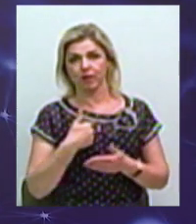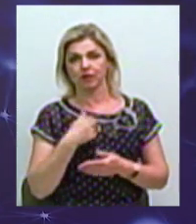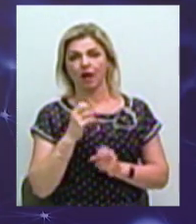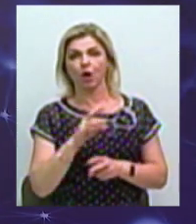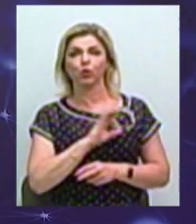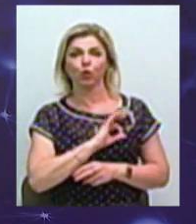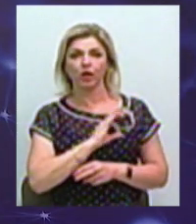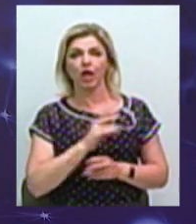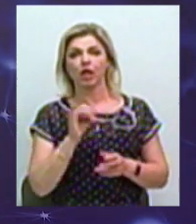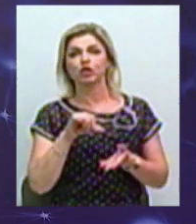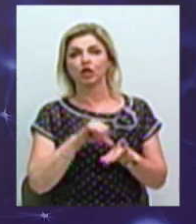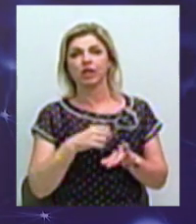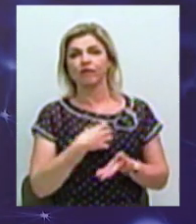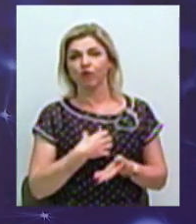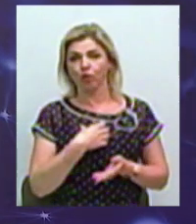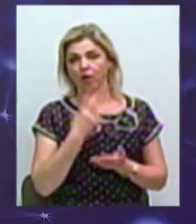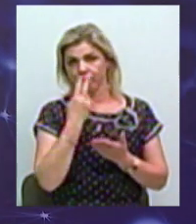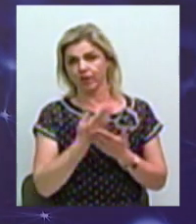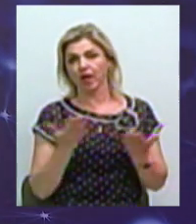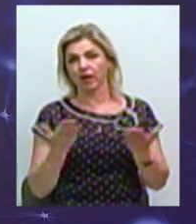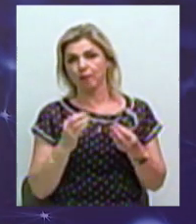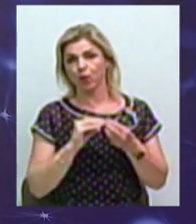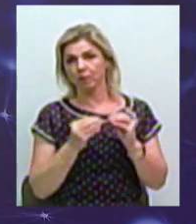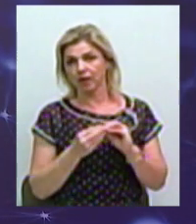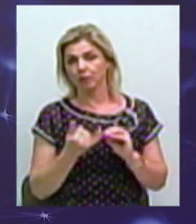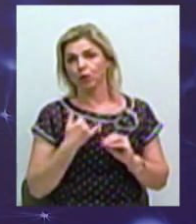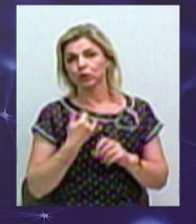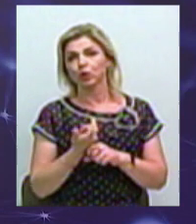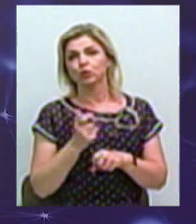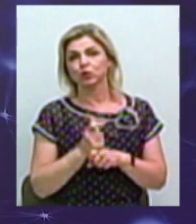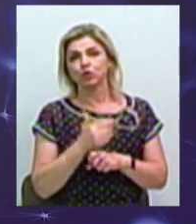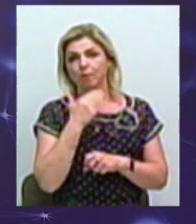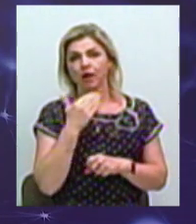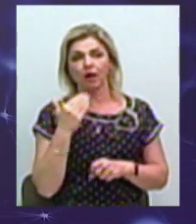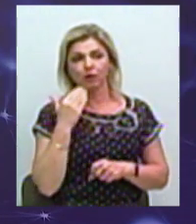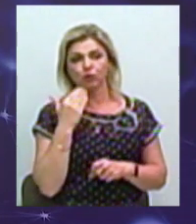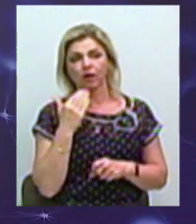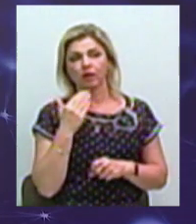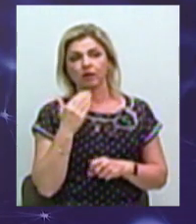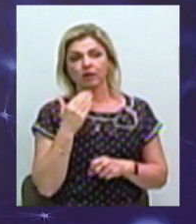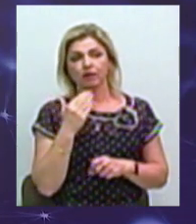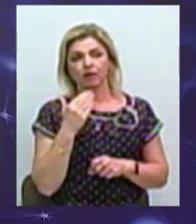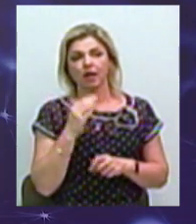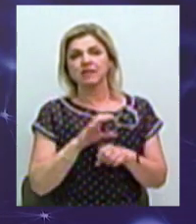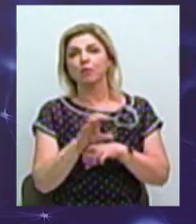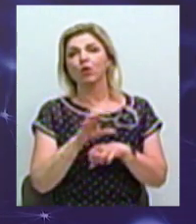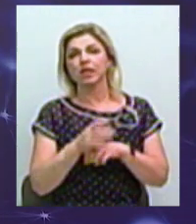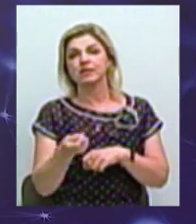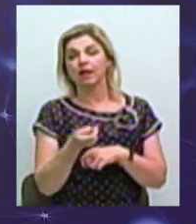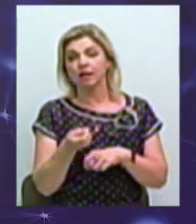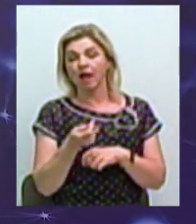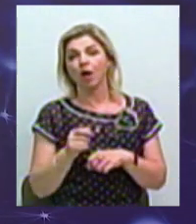до члена виконкому, ми бачимо, які проблеми. Більш того, у нас дуже багато експортів зерна, до